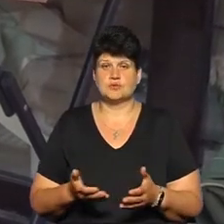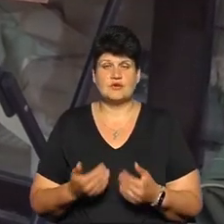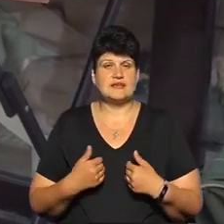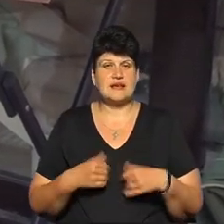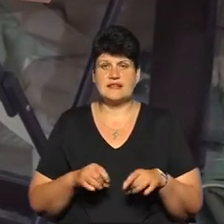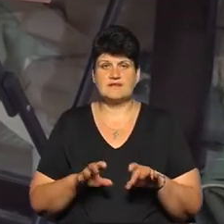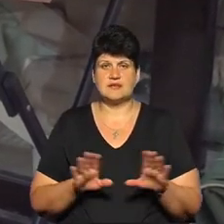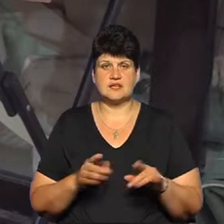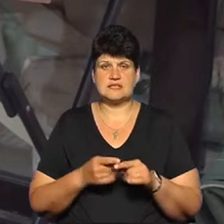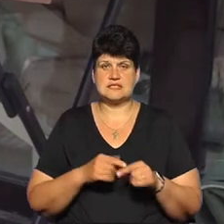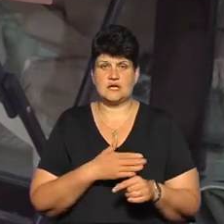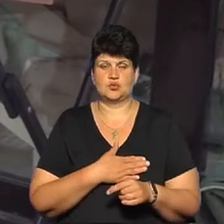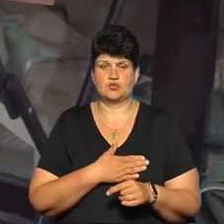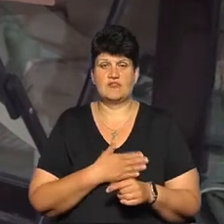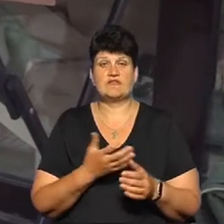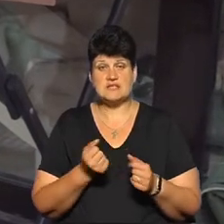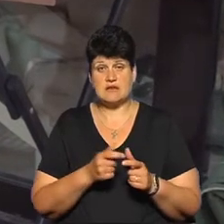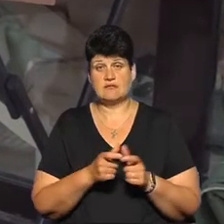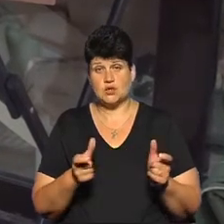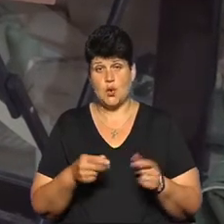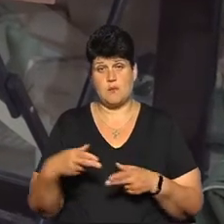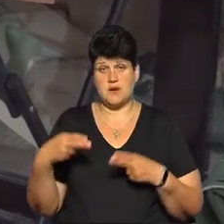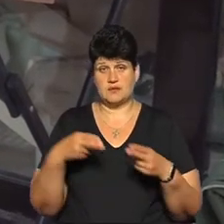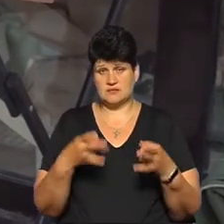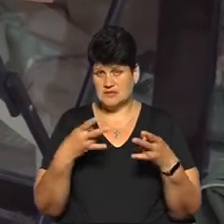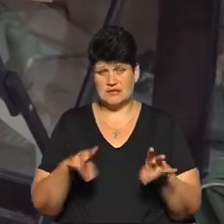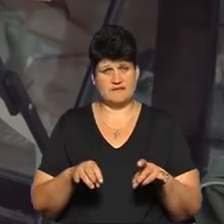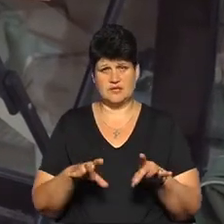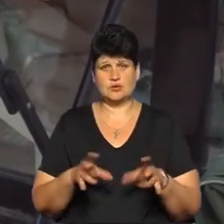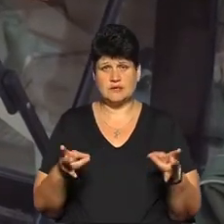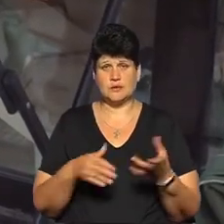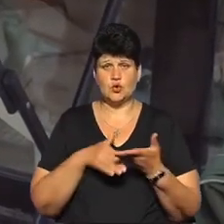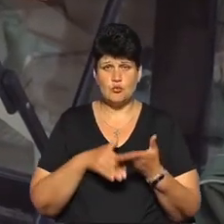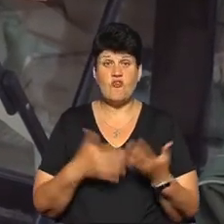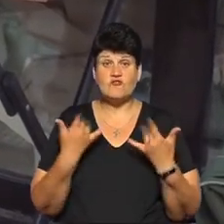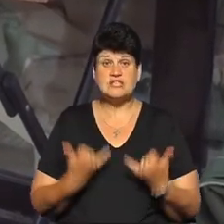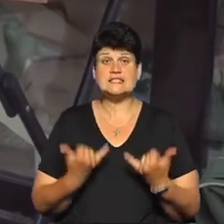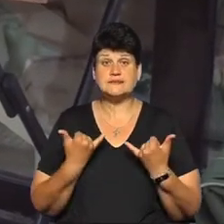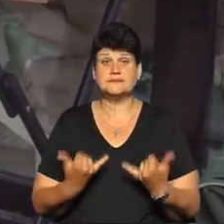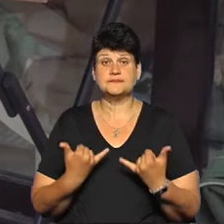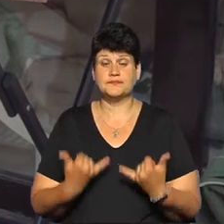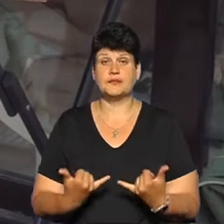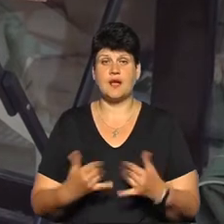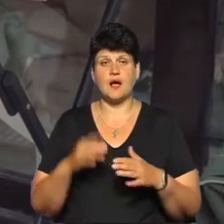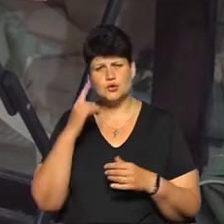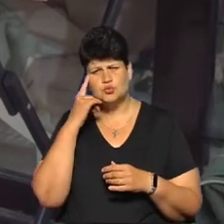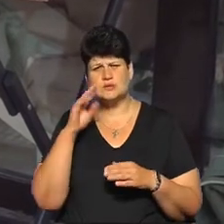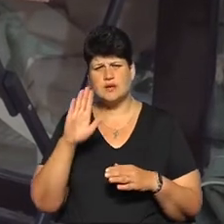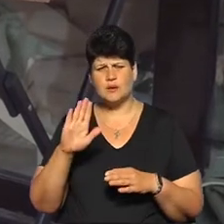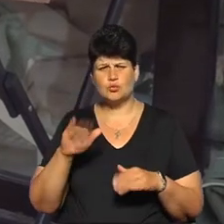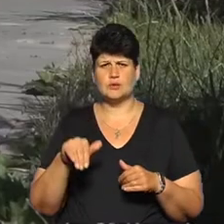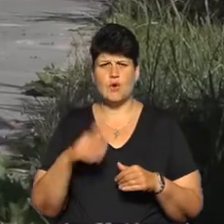вирішував, це тут. Взяв квиток, приїхав. Тут не потрібно вирішувати, тут потрібно допомагати і вже. Думати будемо,